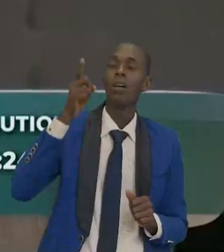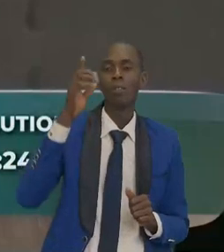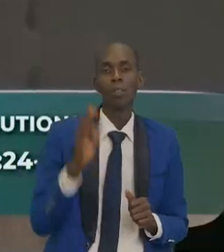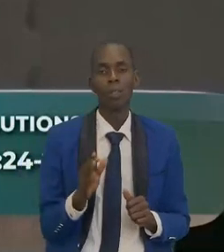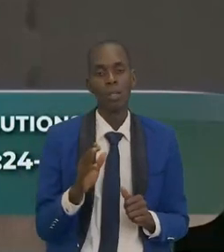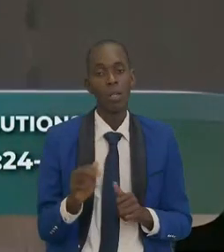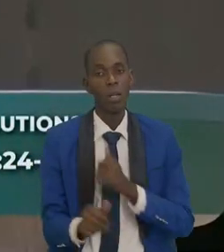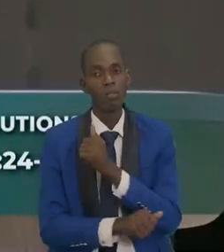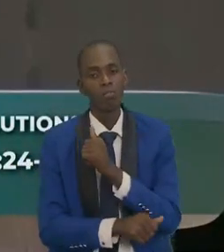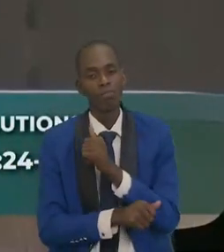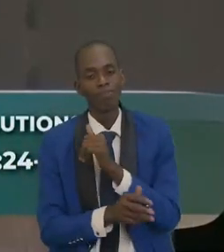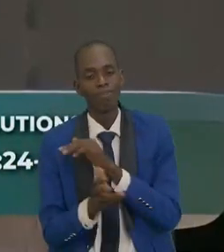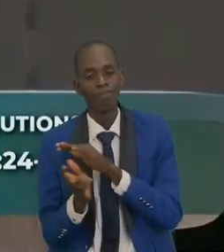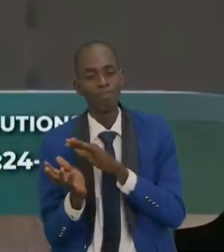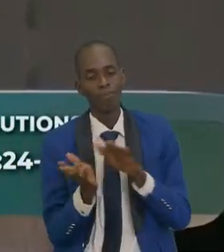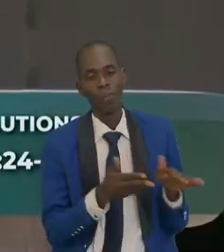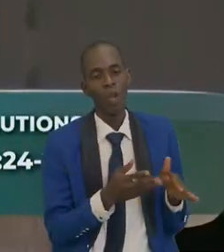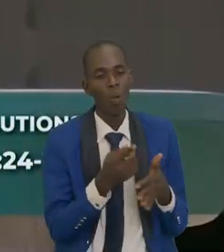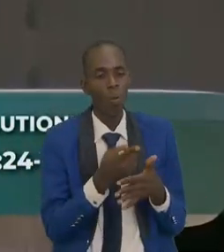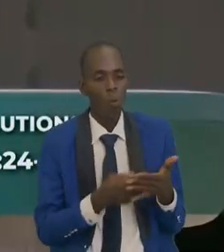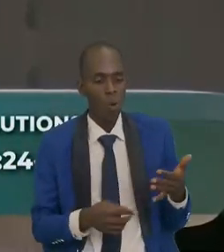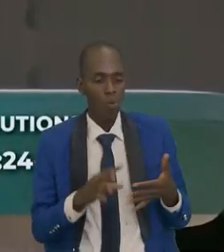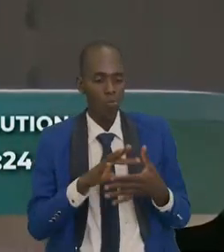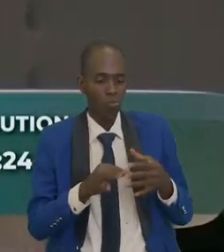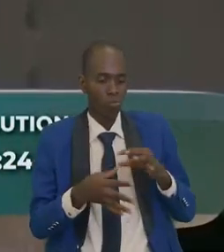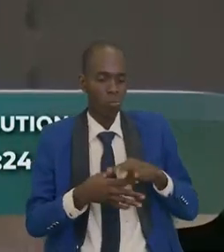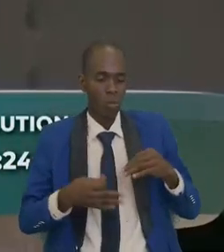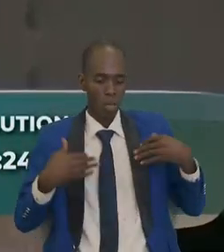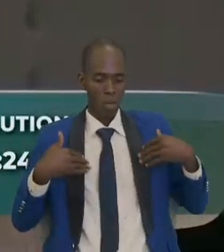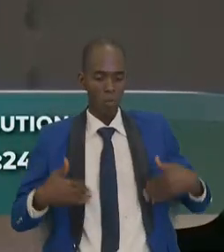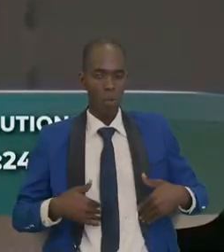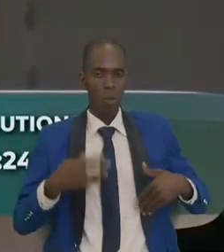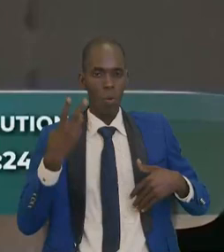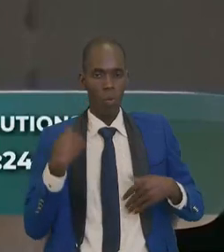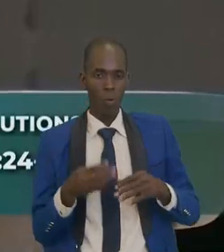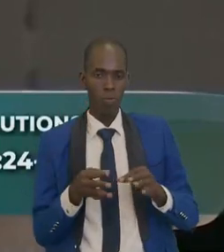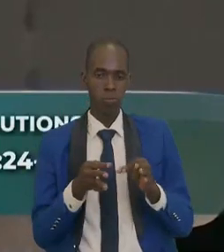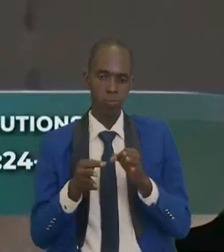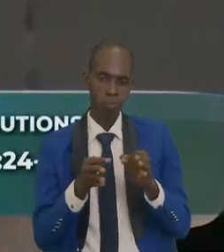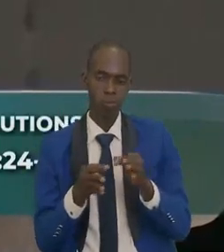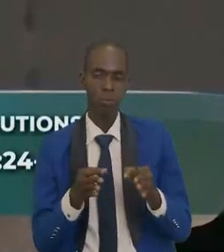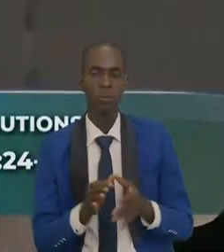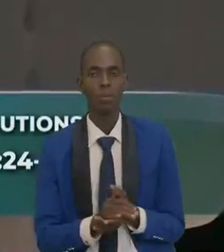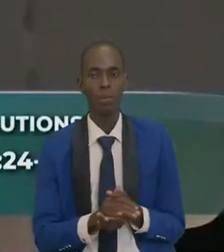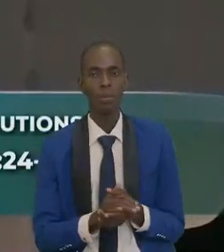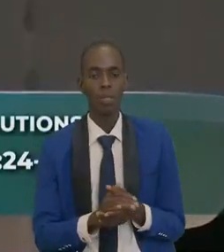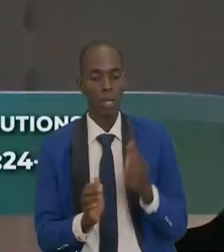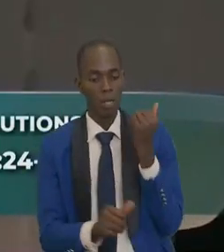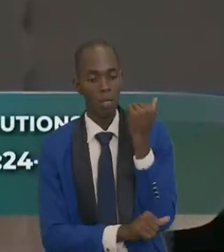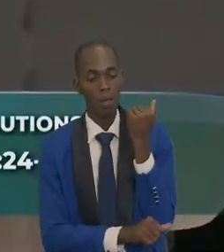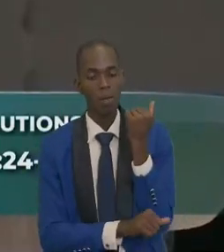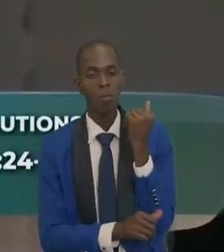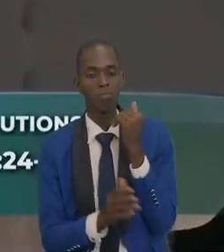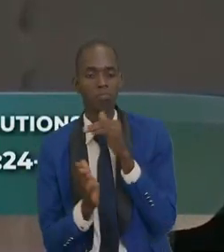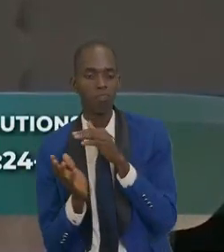Et il s'est détourné de toute l'histoire que son corps lui racontait. Il détourna le